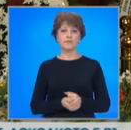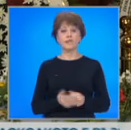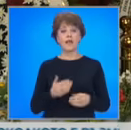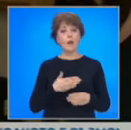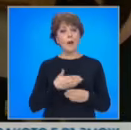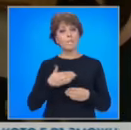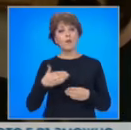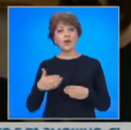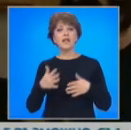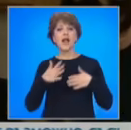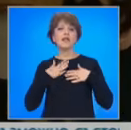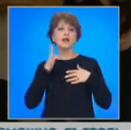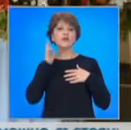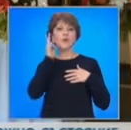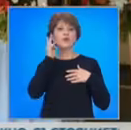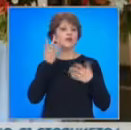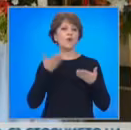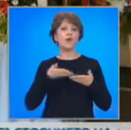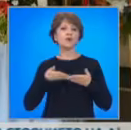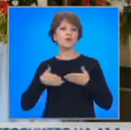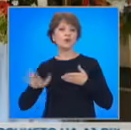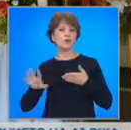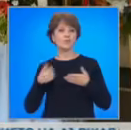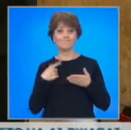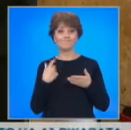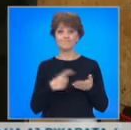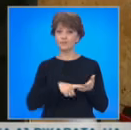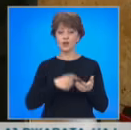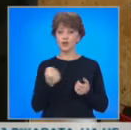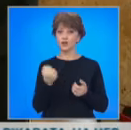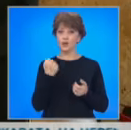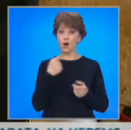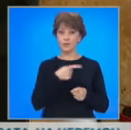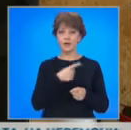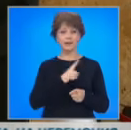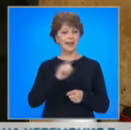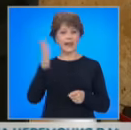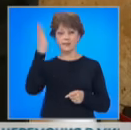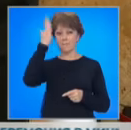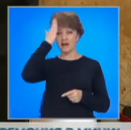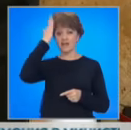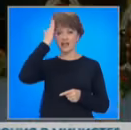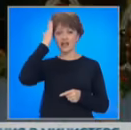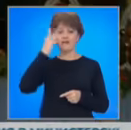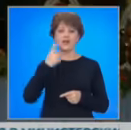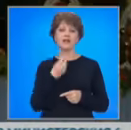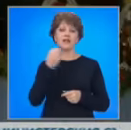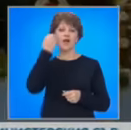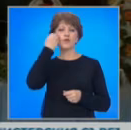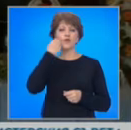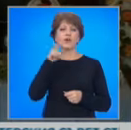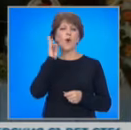Поредният наш учител, който си и отиде. Строг ли беше? Не, справедлив. Един от най-добрите